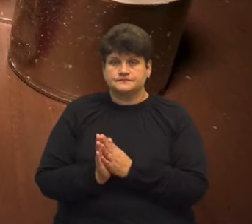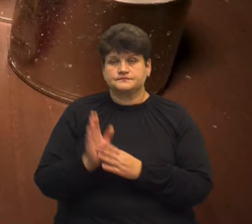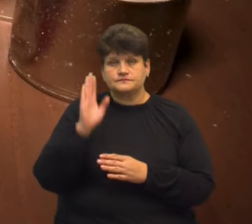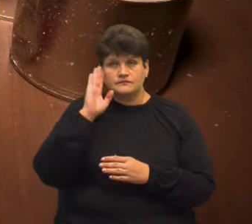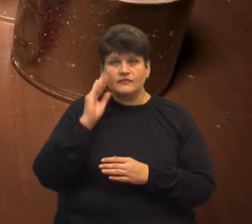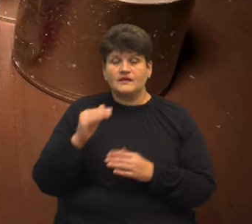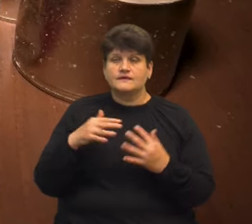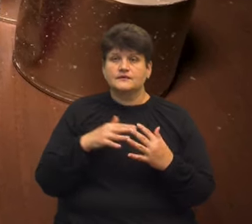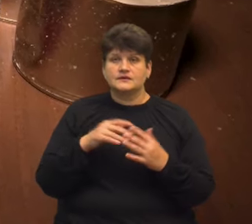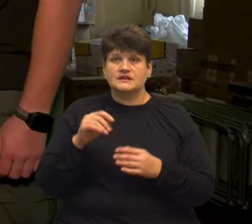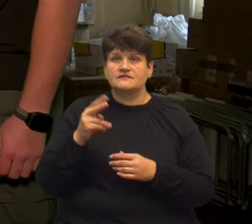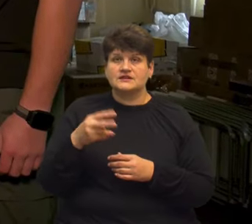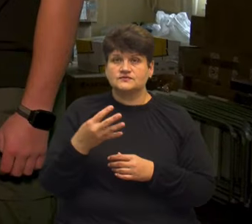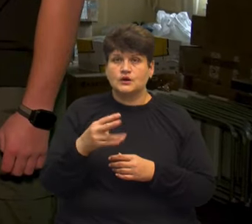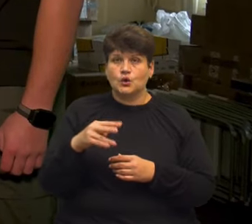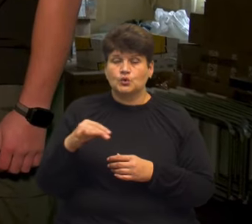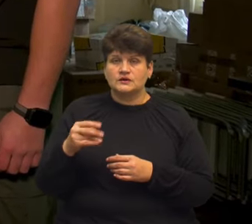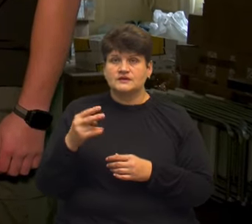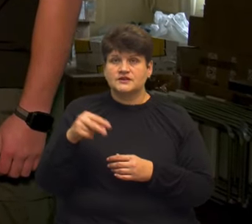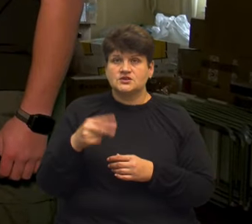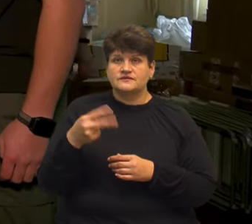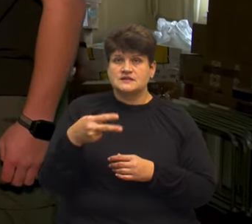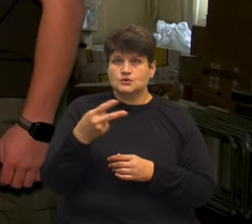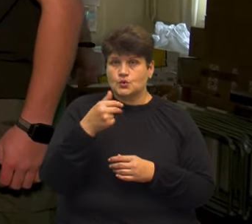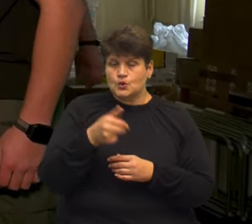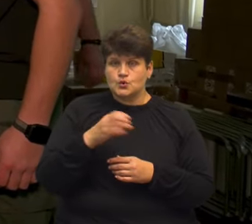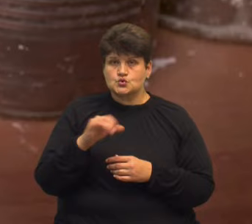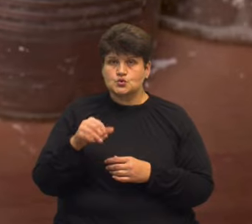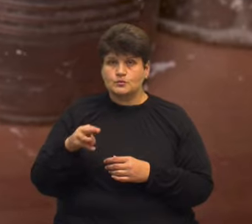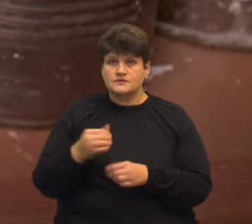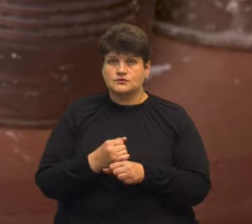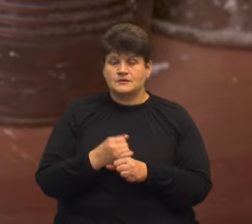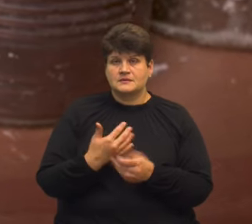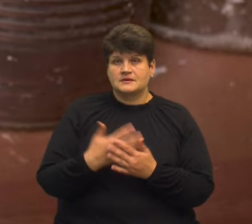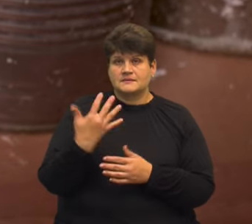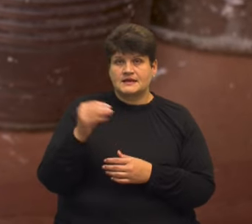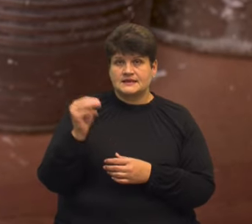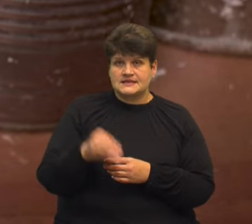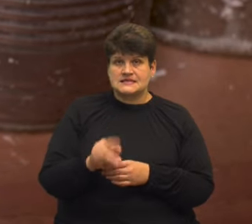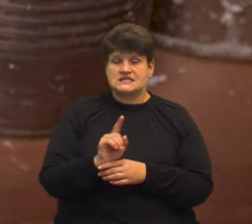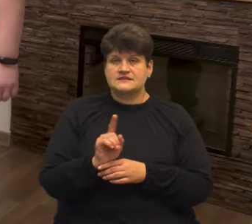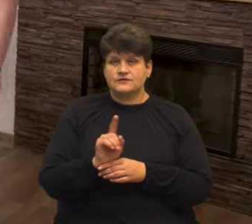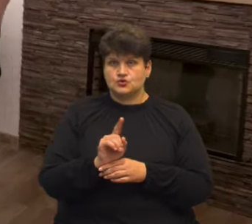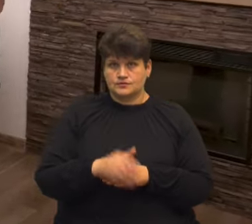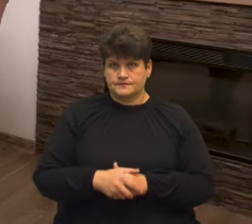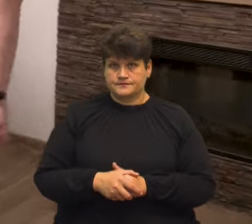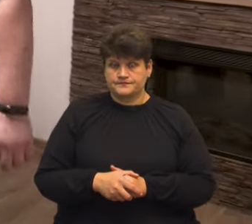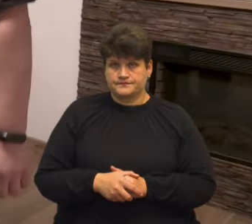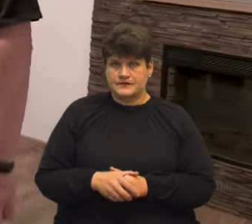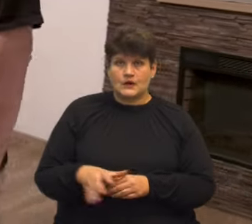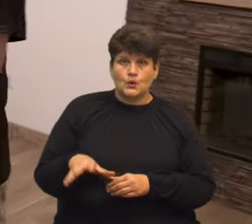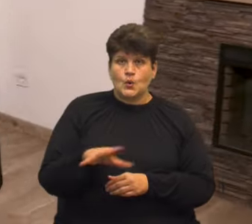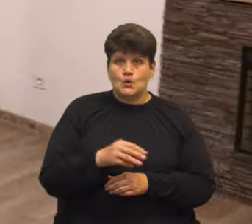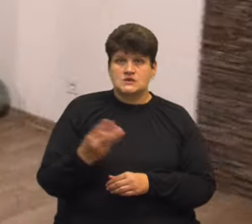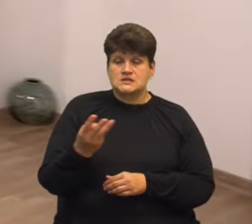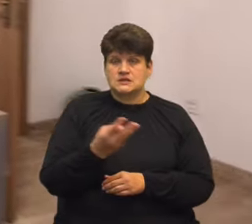Із 24 лютого 2022 року сумівці виготовили приблизно 5 тисяч свічок, розповідає Сергій. Усі троє синів –